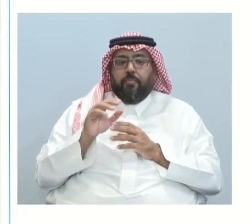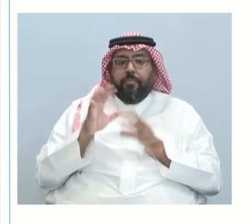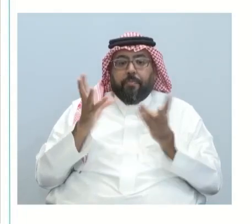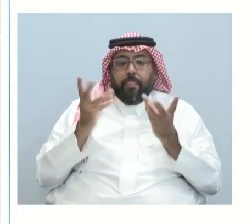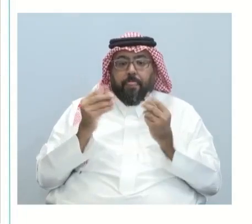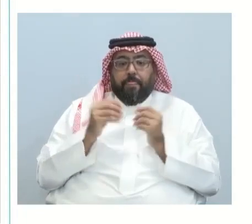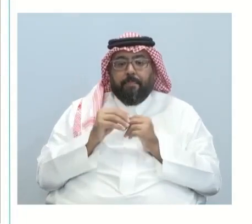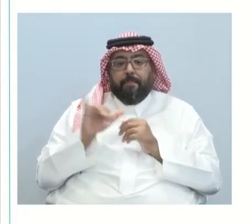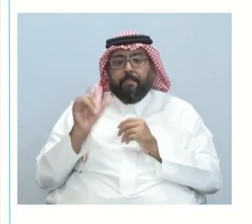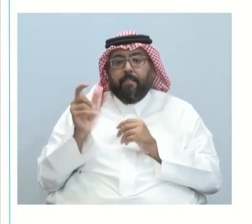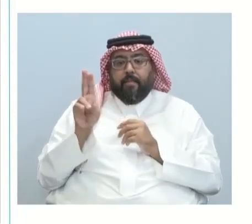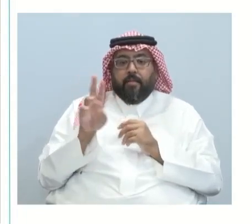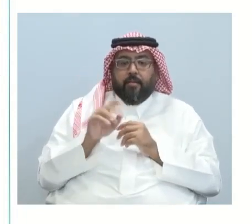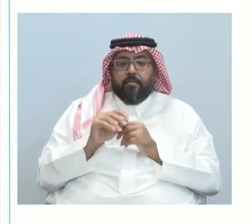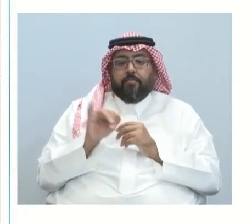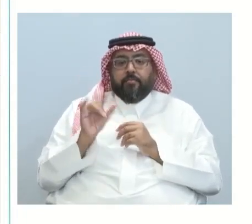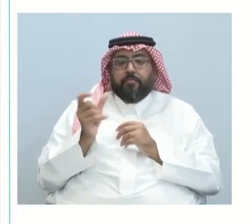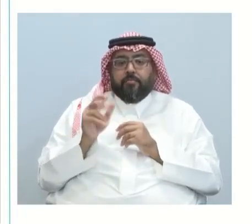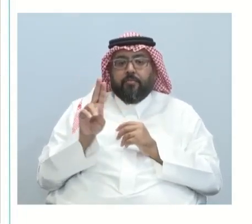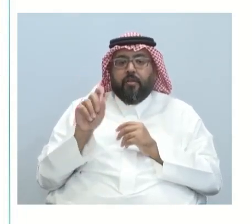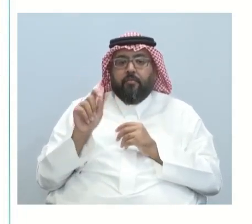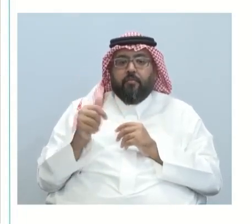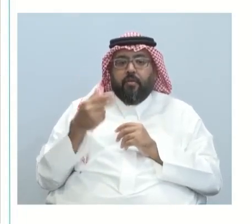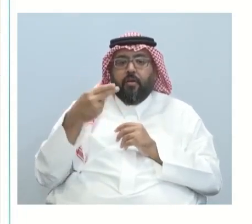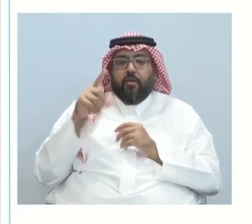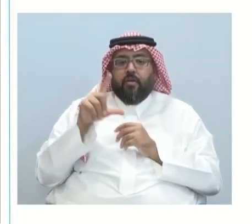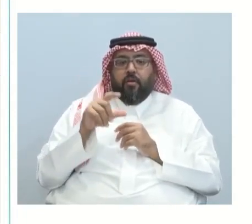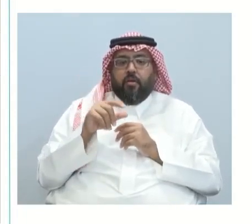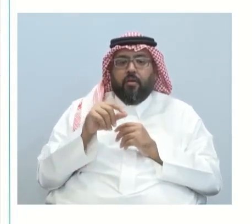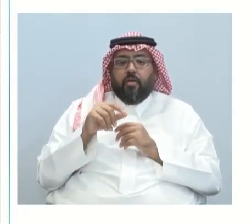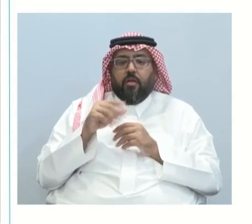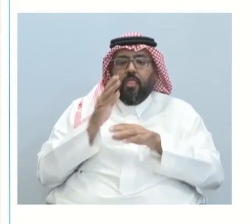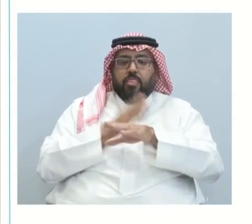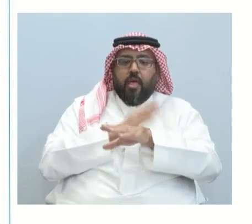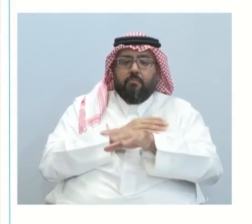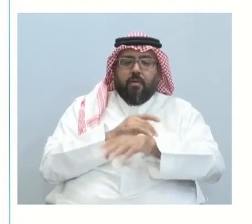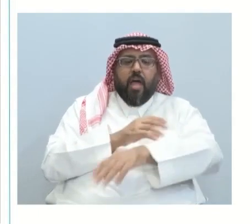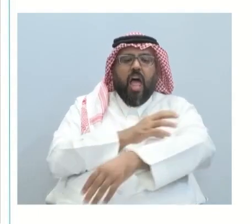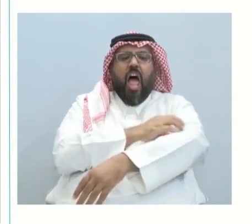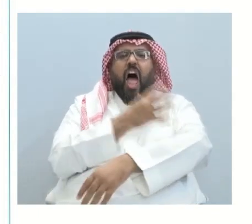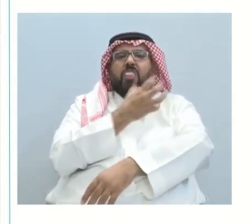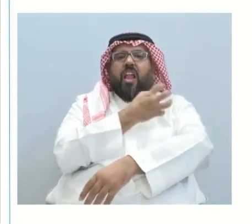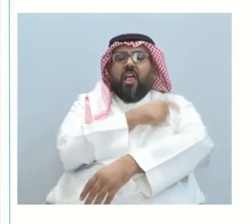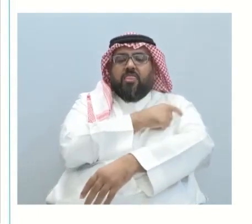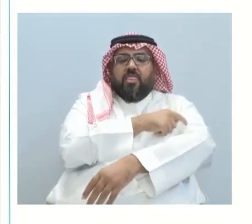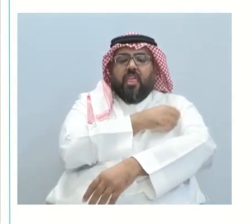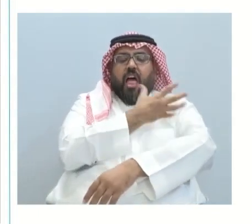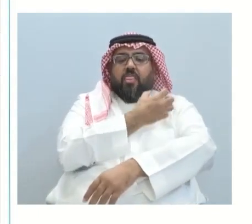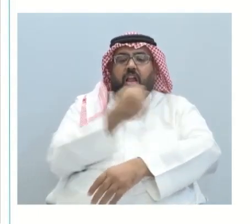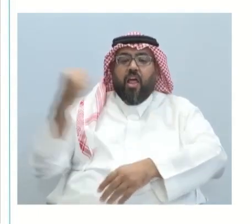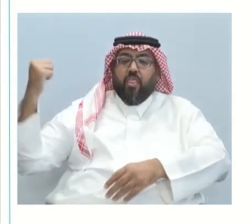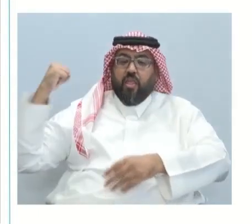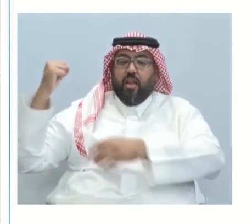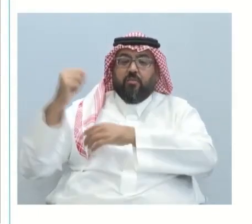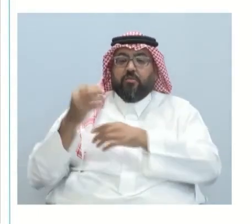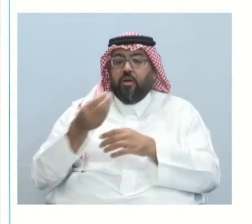الاس او ثري فاهمته في تخفيف الام العظام او العضلات ثم يكون من اهميه